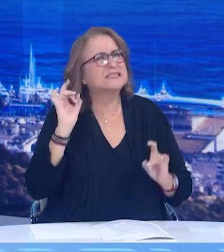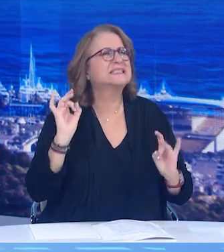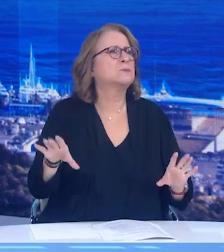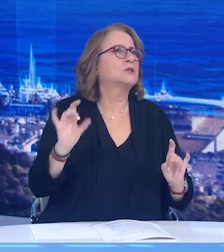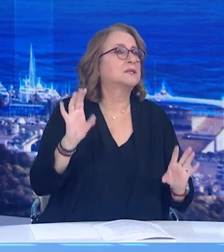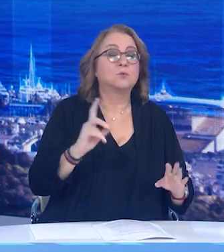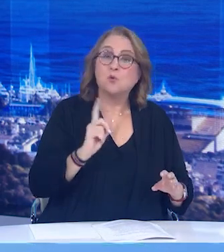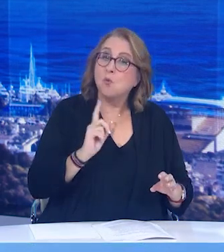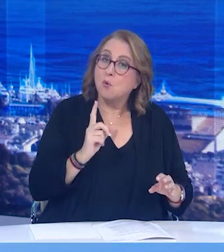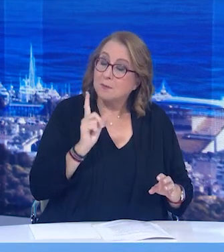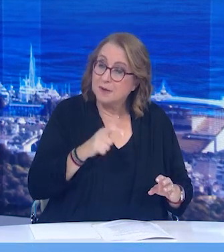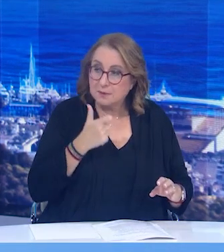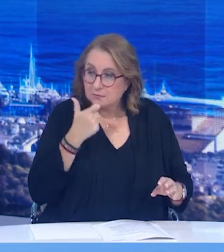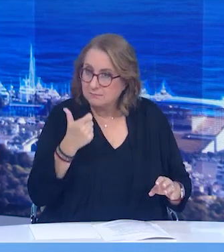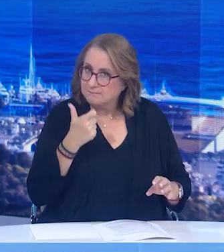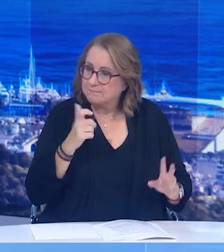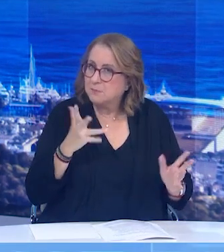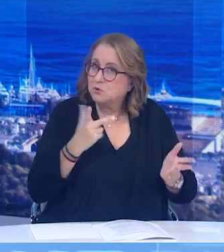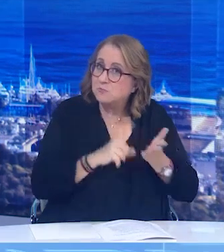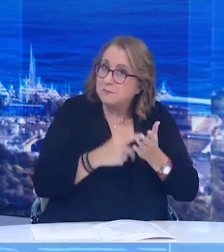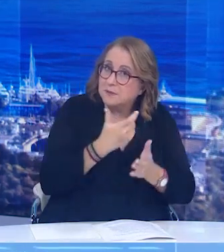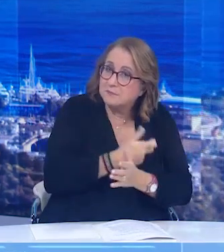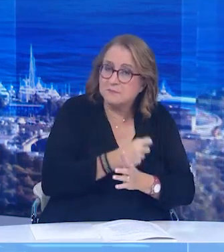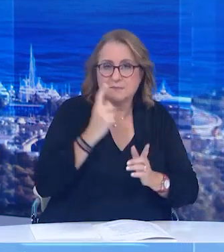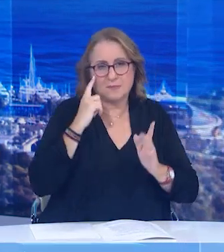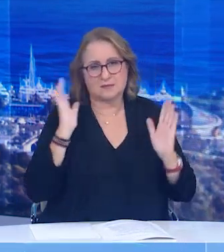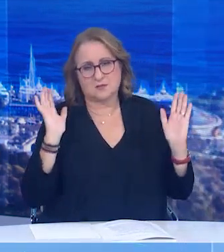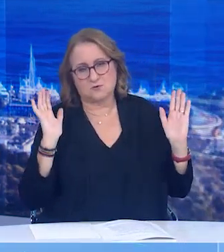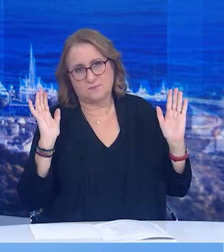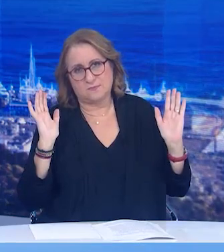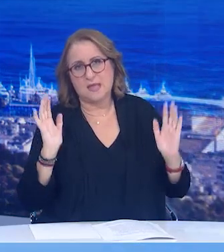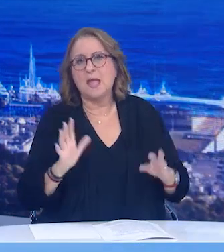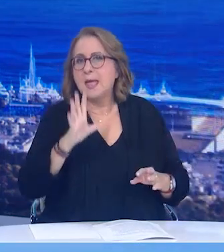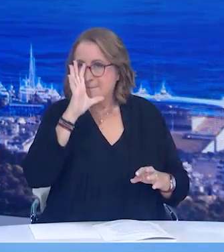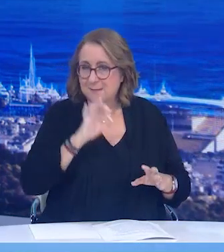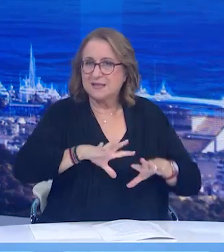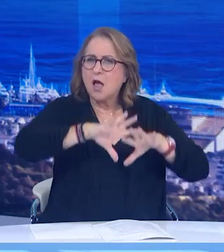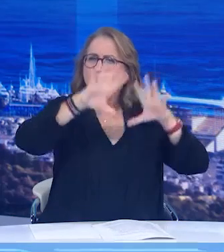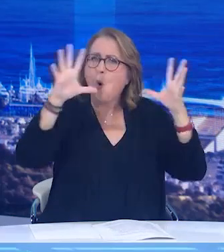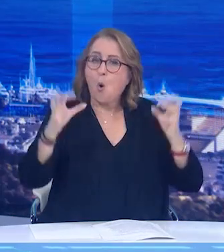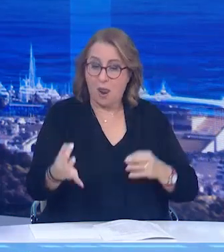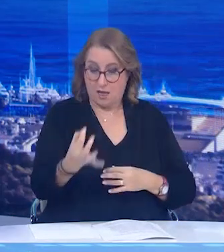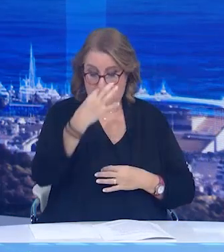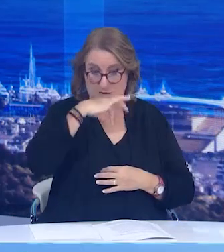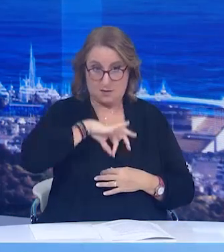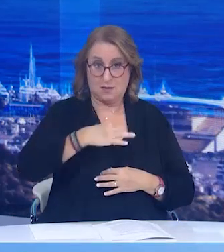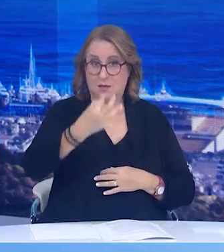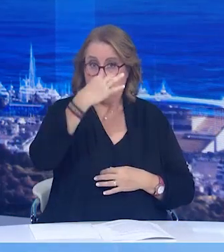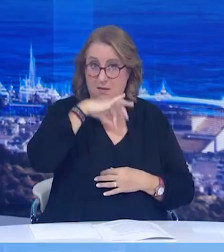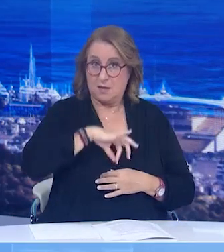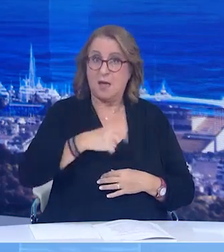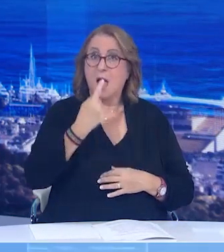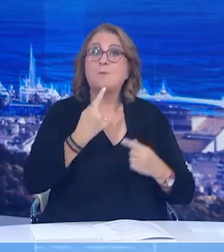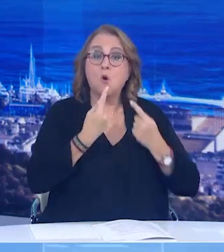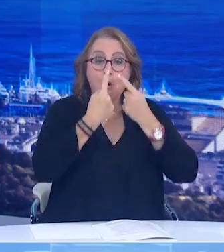απολύτως με τον κύριο Μαγιορκίνη. Να θυμίσω πάντως ότι όλες οι λοιμώξεις που μεταδίδονται από το αναπνευστικό προστατεύονται με τα μέτρα που έχουμε αυτή τη